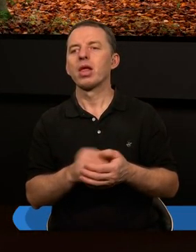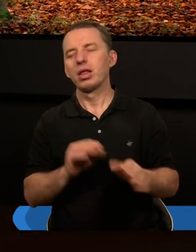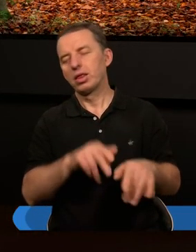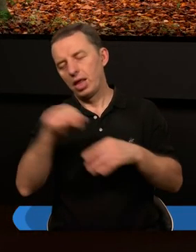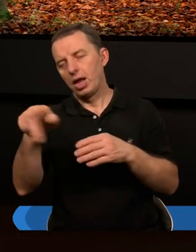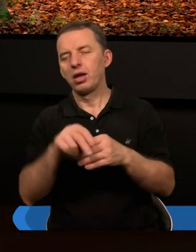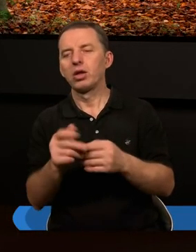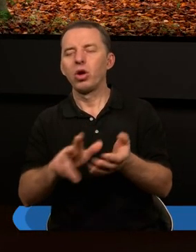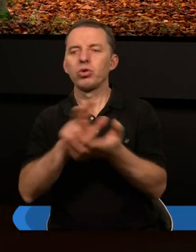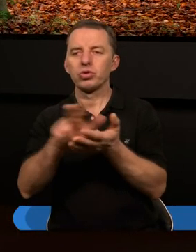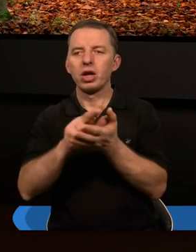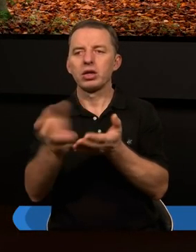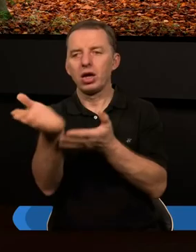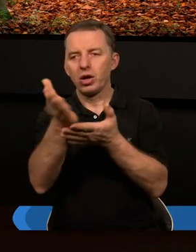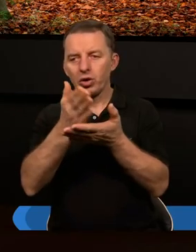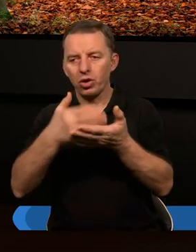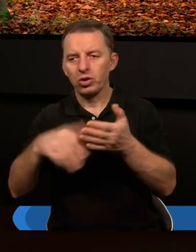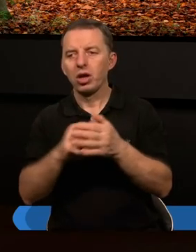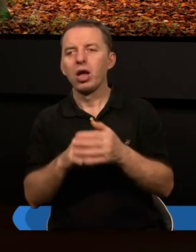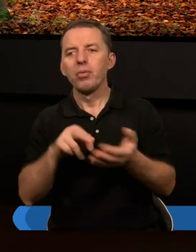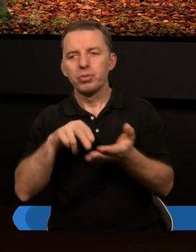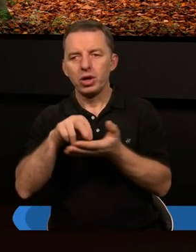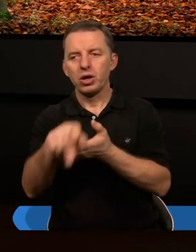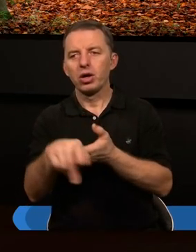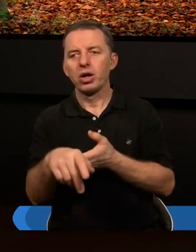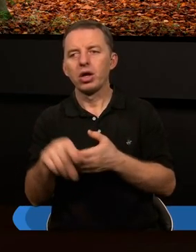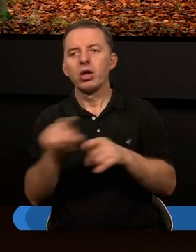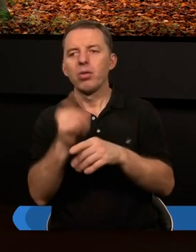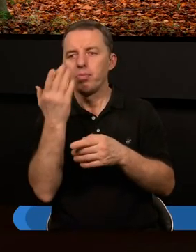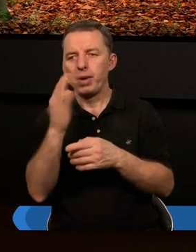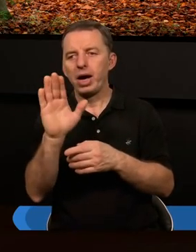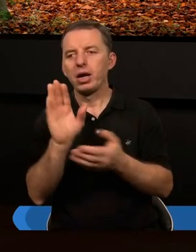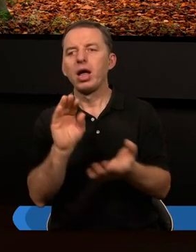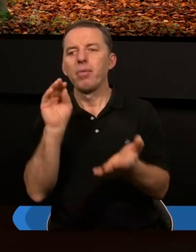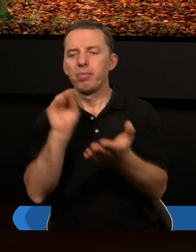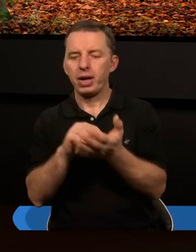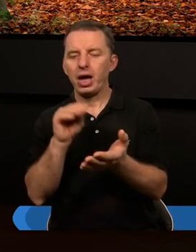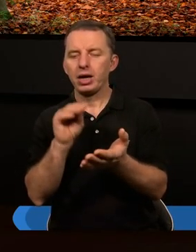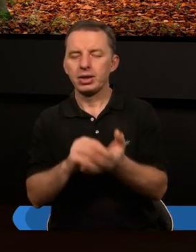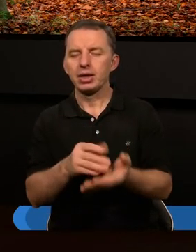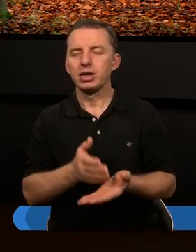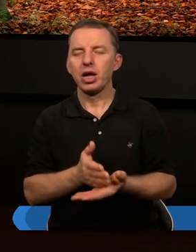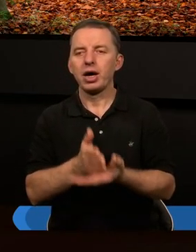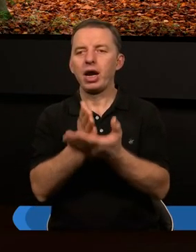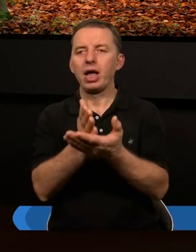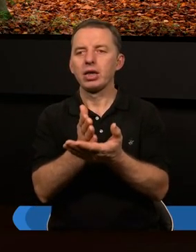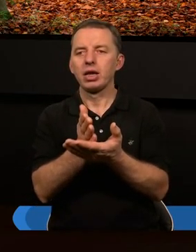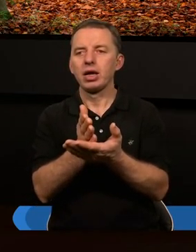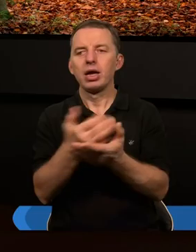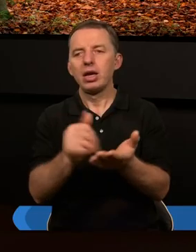trochę dalej do trzynastego rozdziału i tutaj przechodzimy też do bardzo praktycznych rad i myślę, że niezwykle